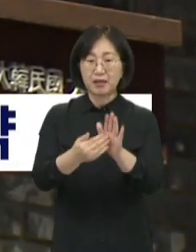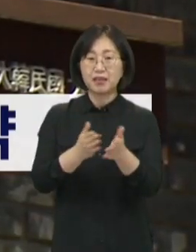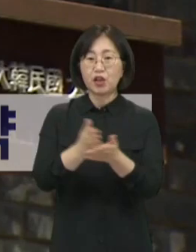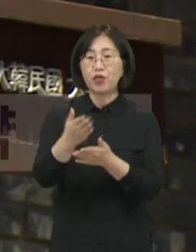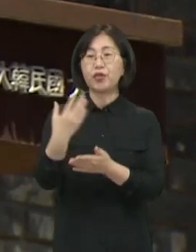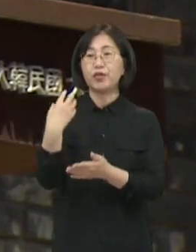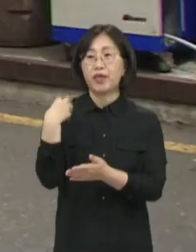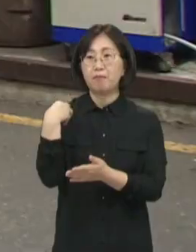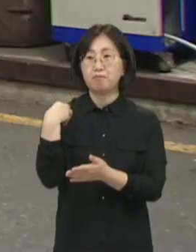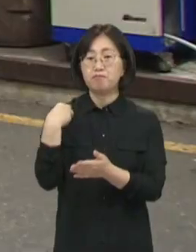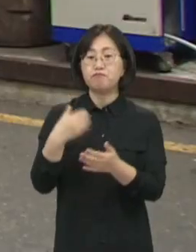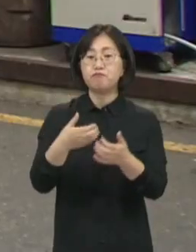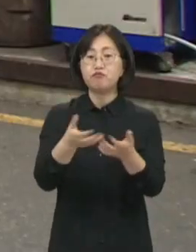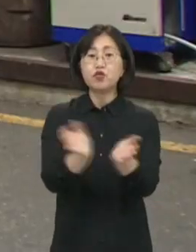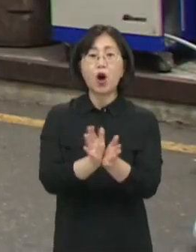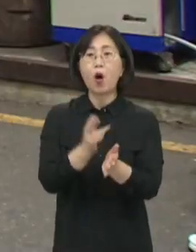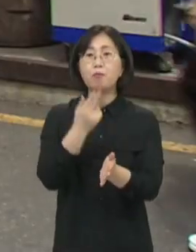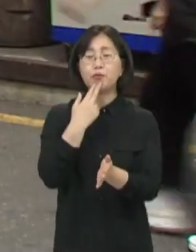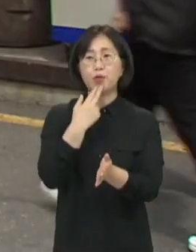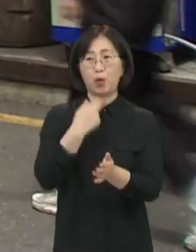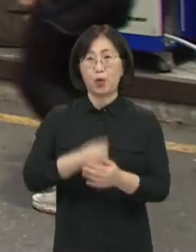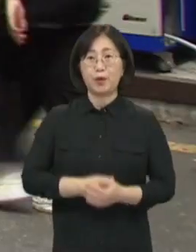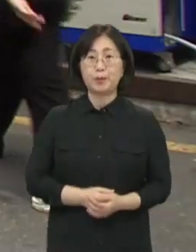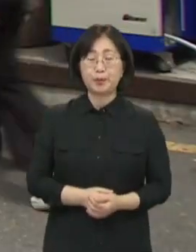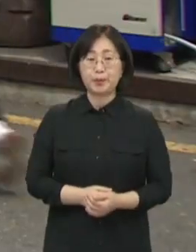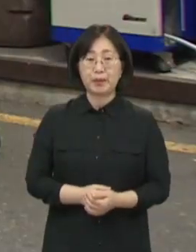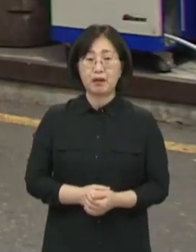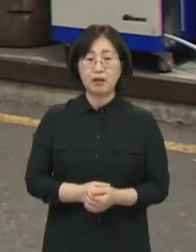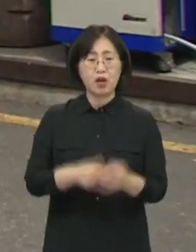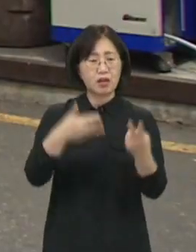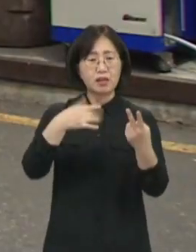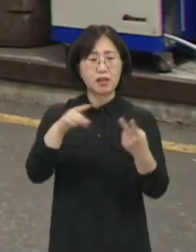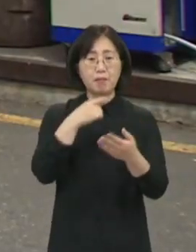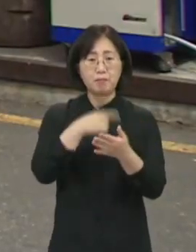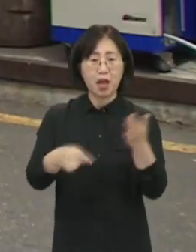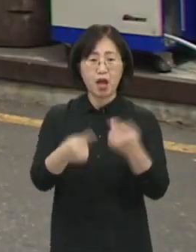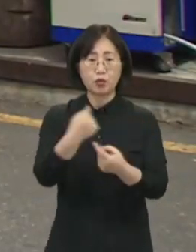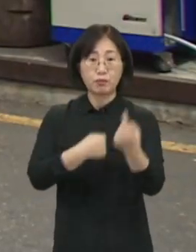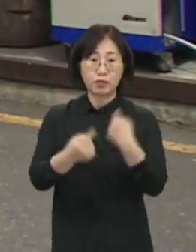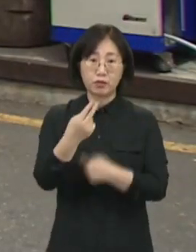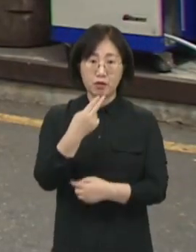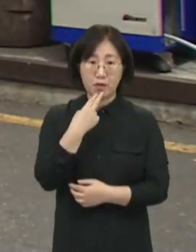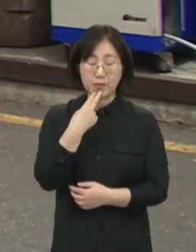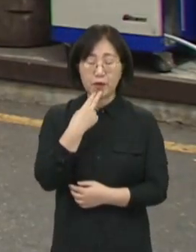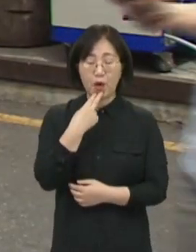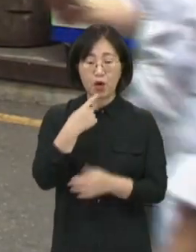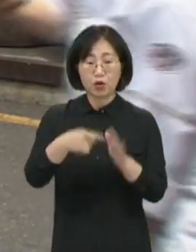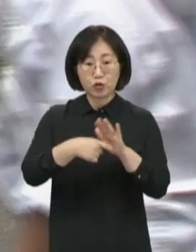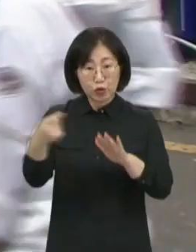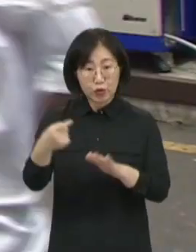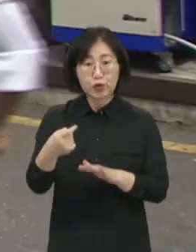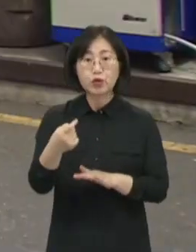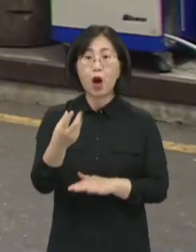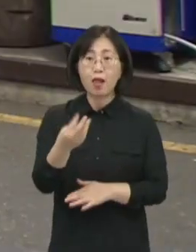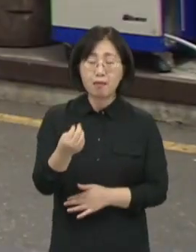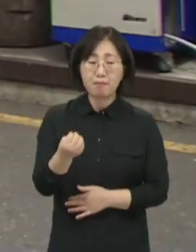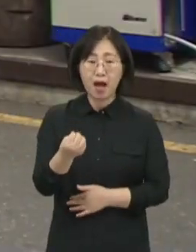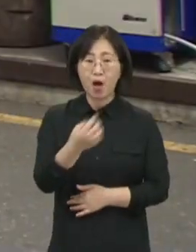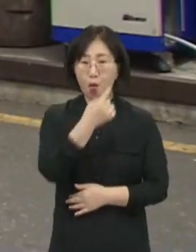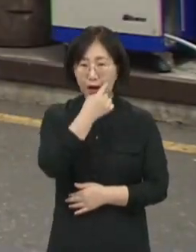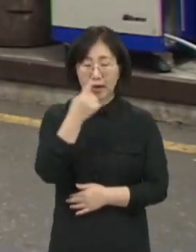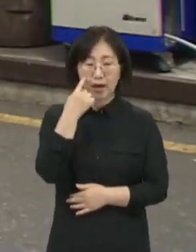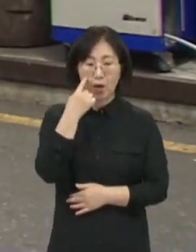취약했습니다. 성심당 측은 이번 유출로 인한 2차 피해는 접수되지 않았다면서도 유출 규모 확인과 더불어